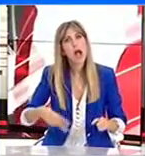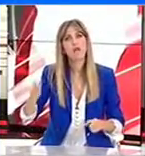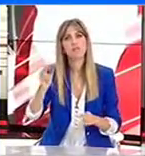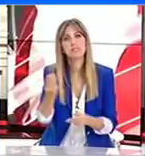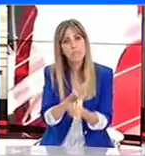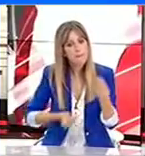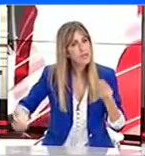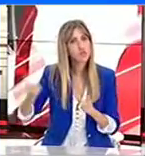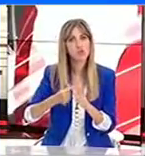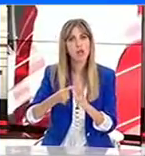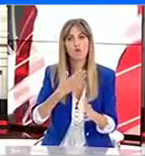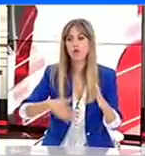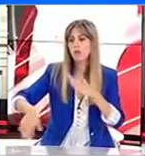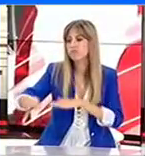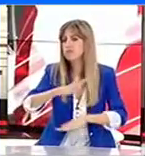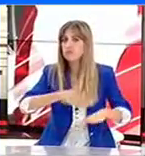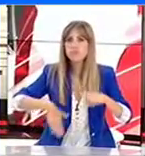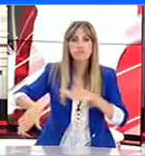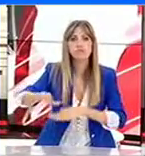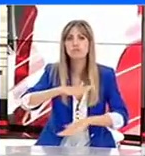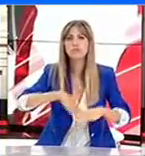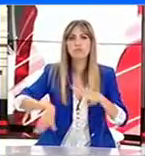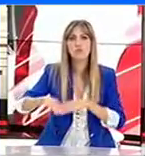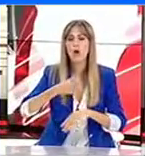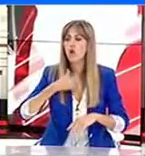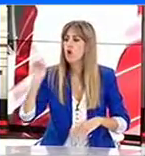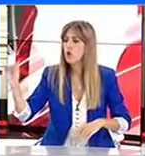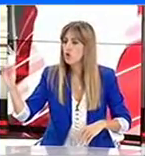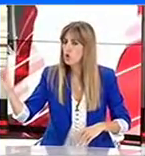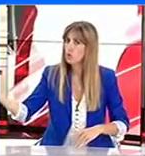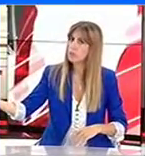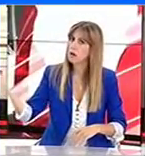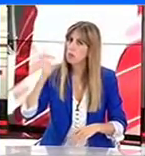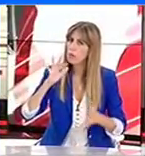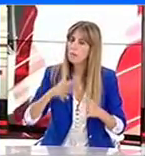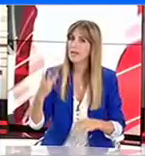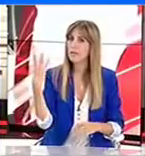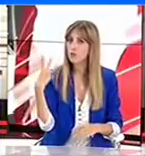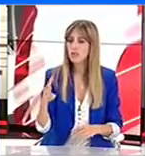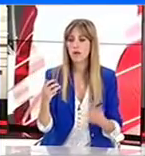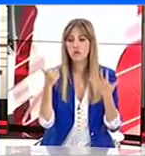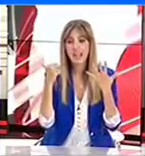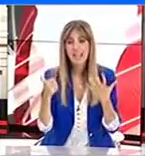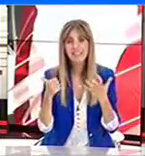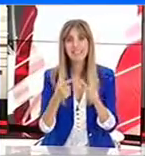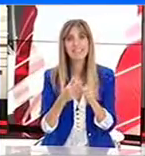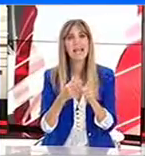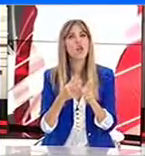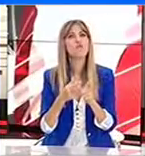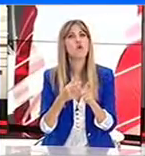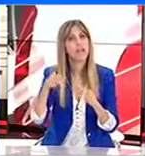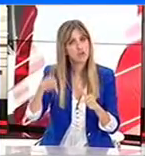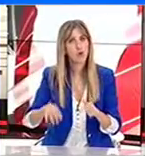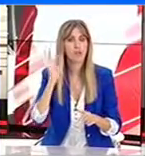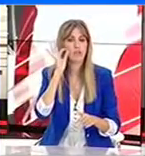Τα νούμερα που έχω στην διάθεσή μου είναι για 360 περίπου λεωφορεία σε σχέση με